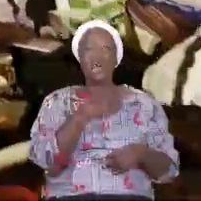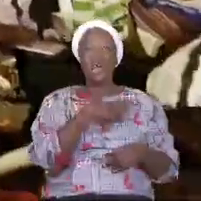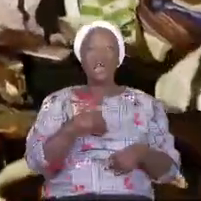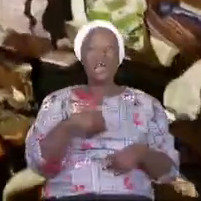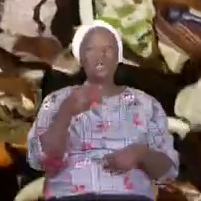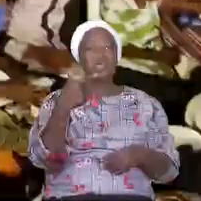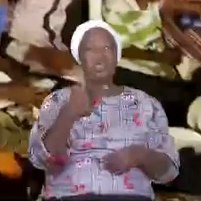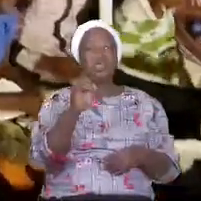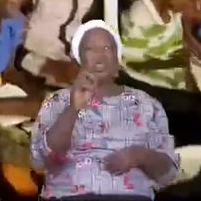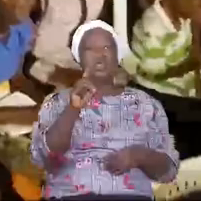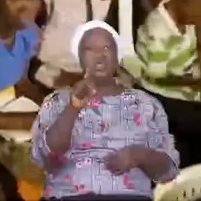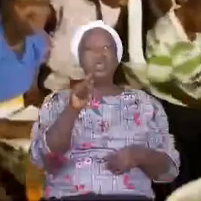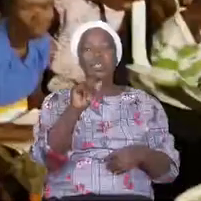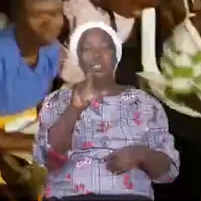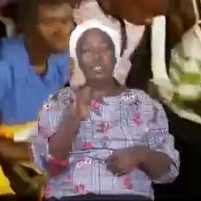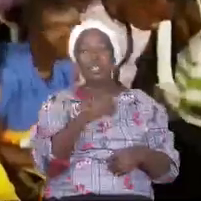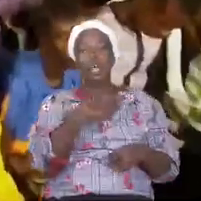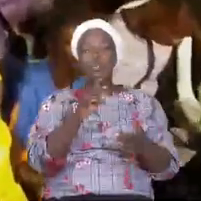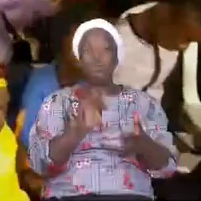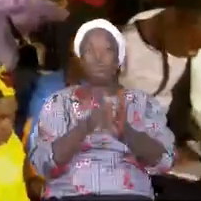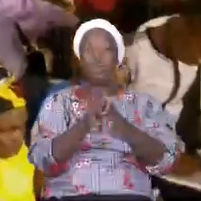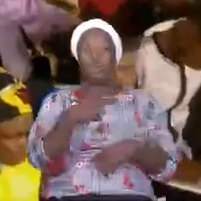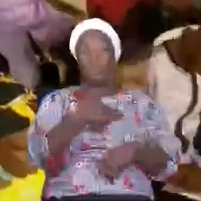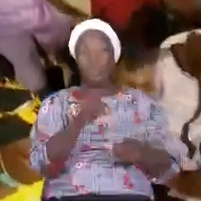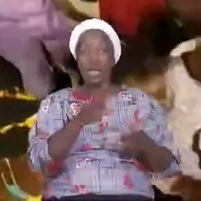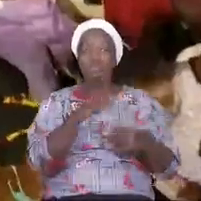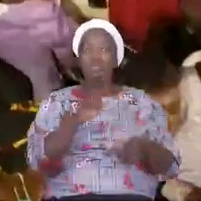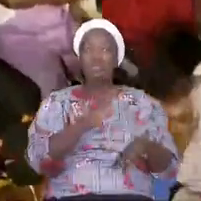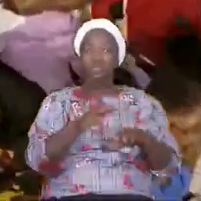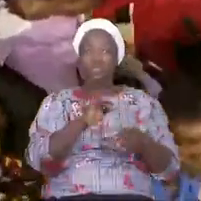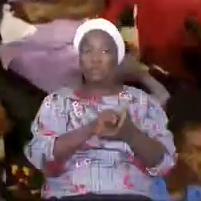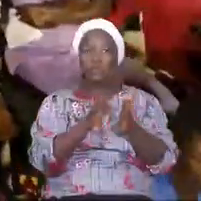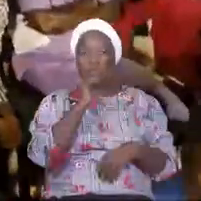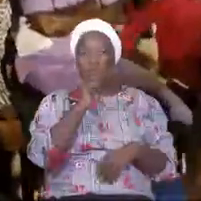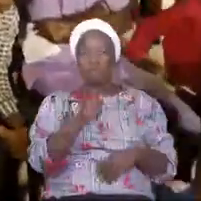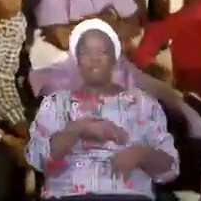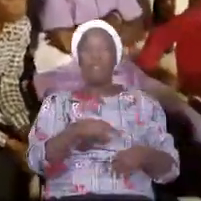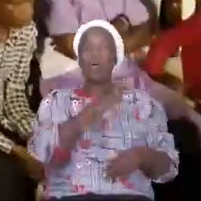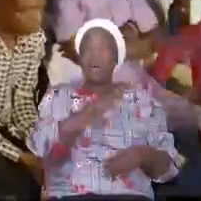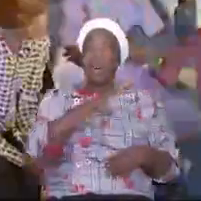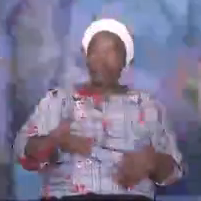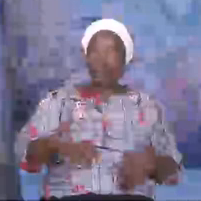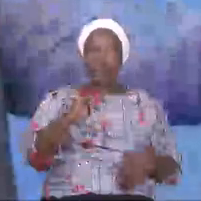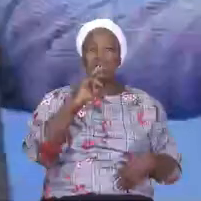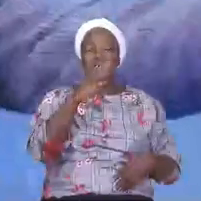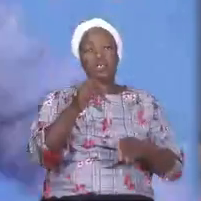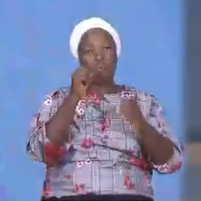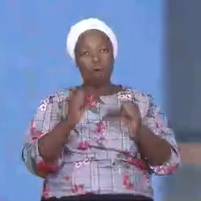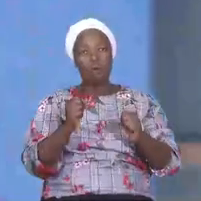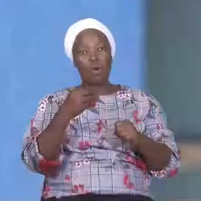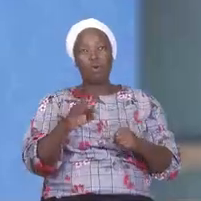Dieu pour ceux qui sont appelés tant juifs que grecs, les religieux et les